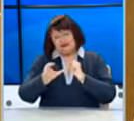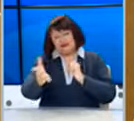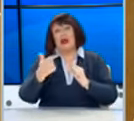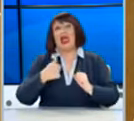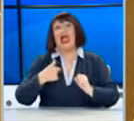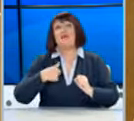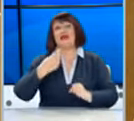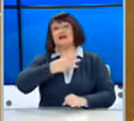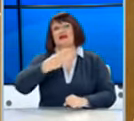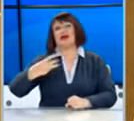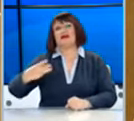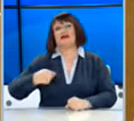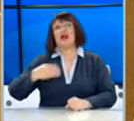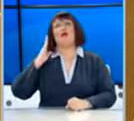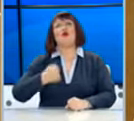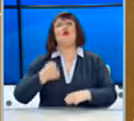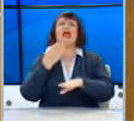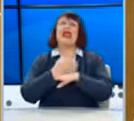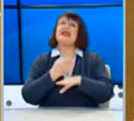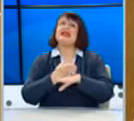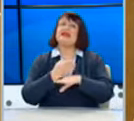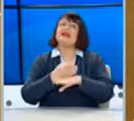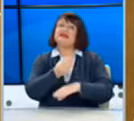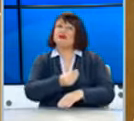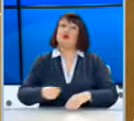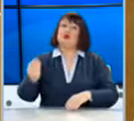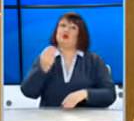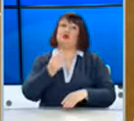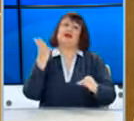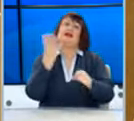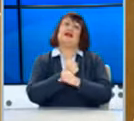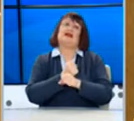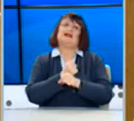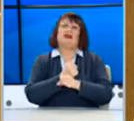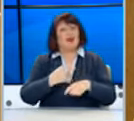παράταξη αριστερά μπορεί να εγγυηθεί την υπέρβασή τους. Και